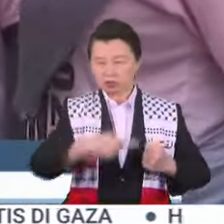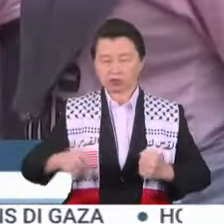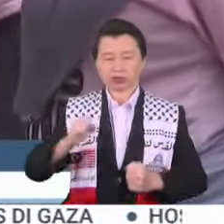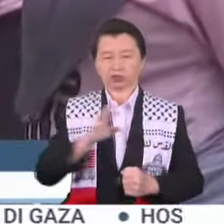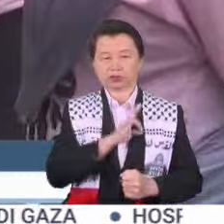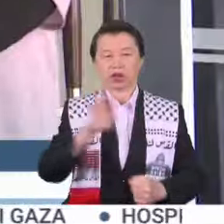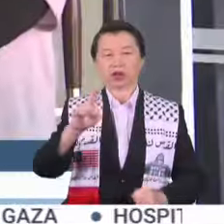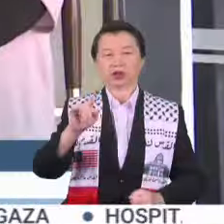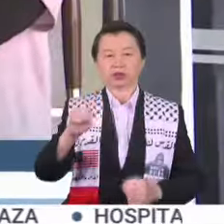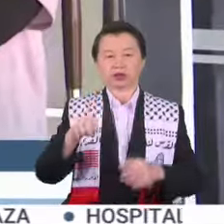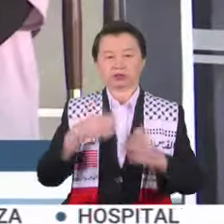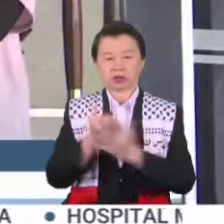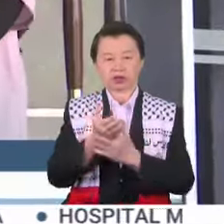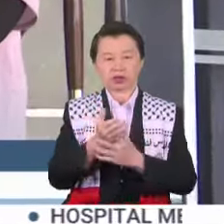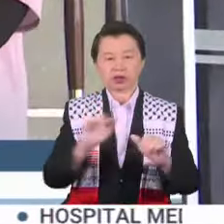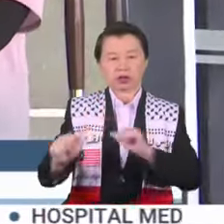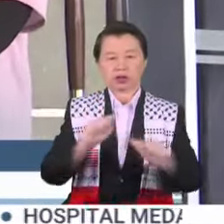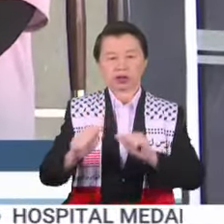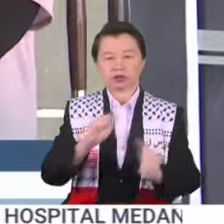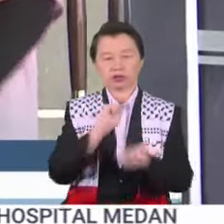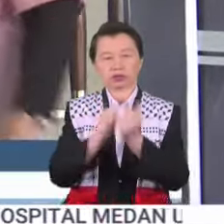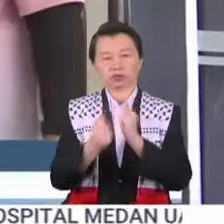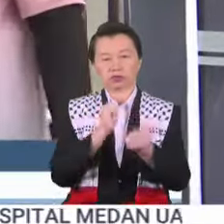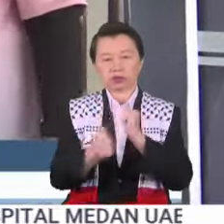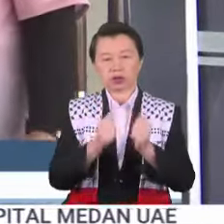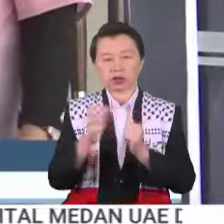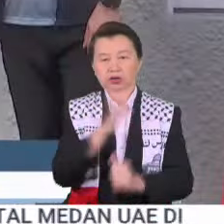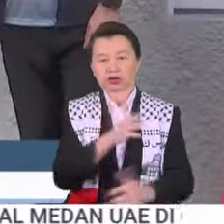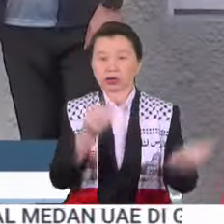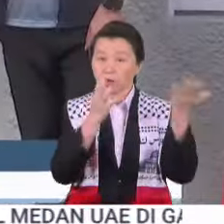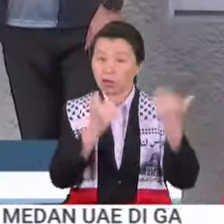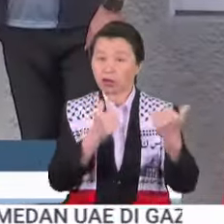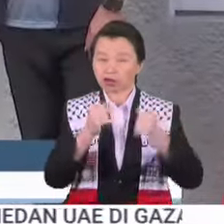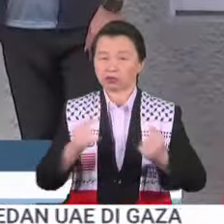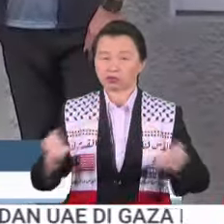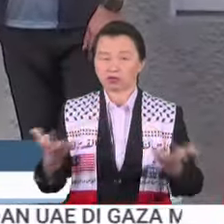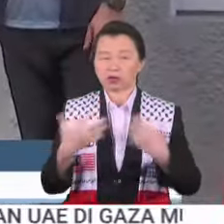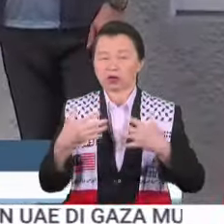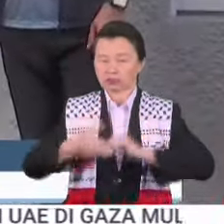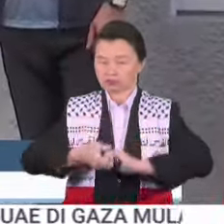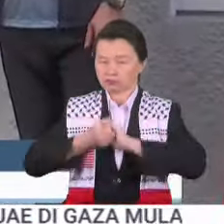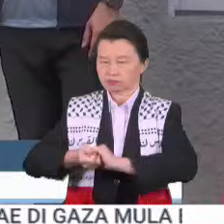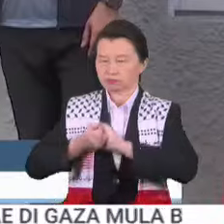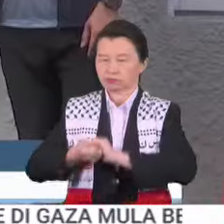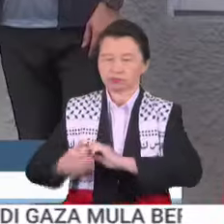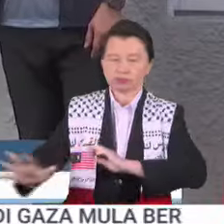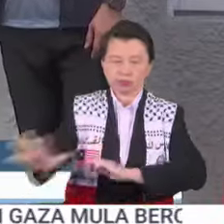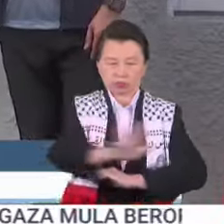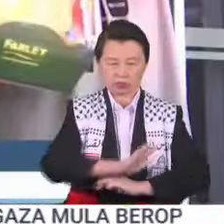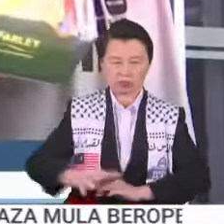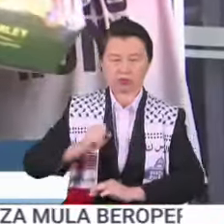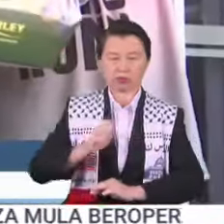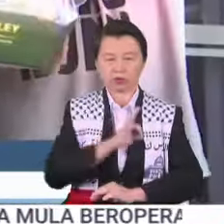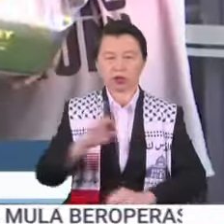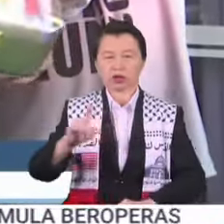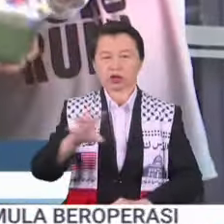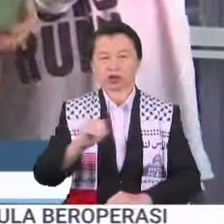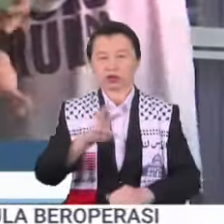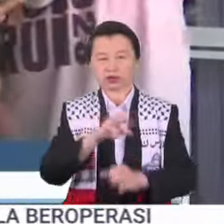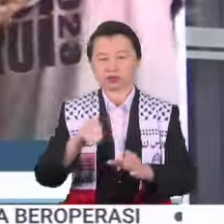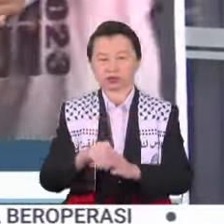tangan RTM melalui aktiviti bersukan. Ia juga diharap akan mengukuhkan jalinan antara kaki tangan RTM termasuk